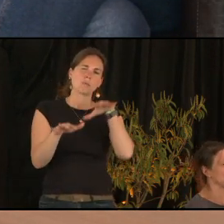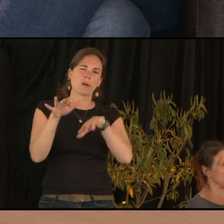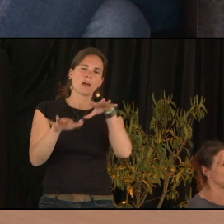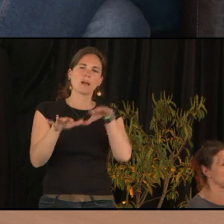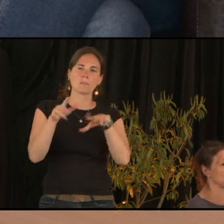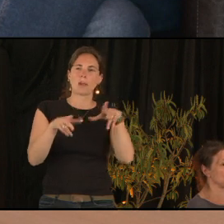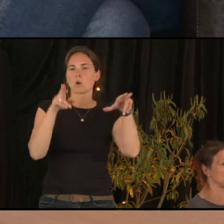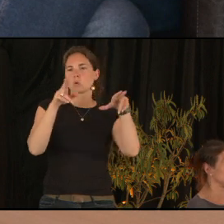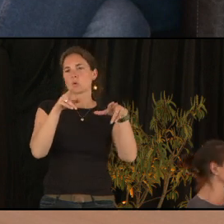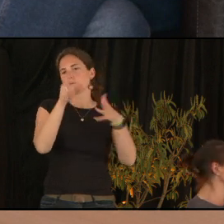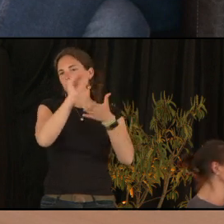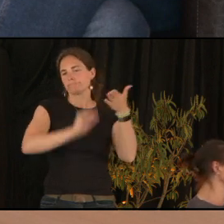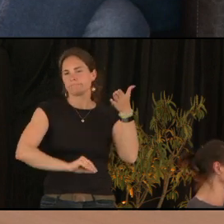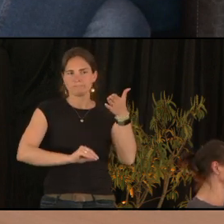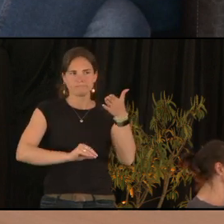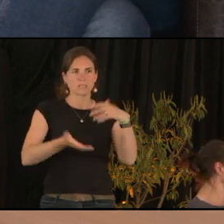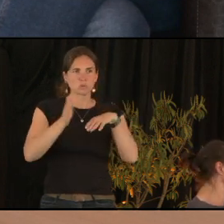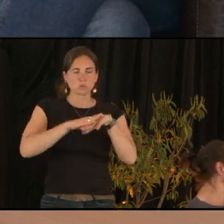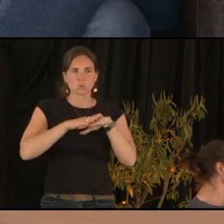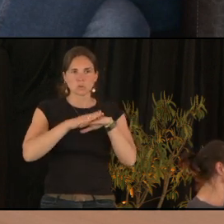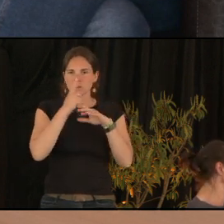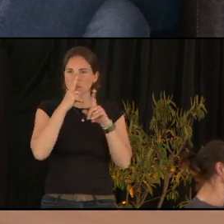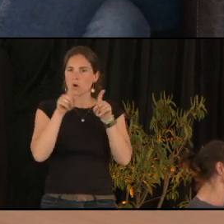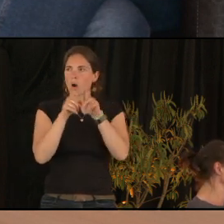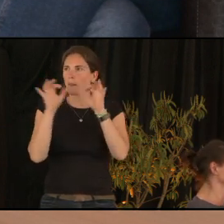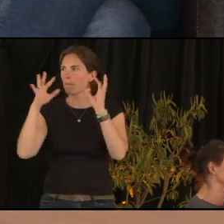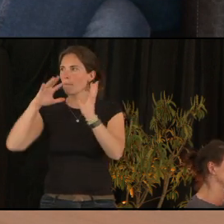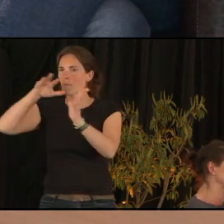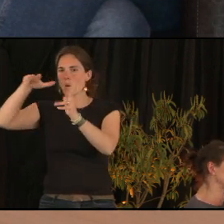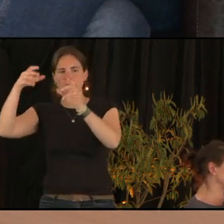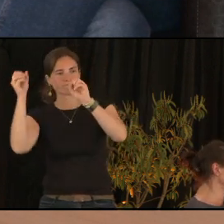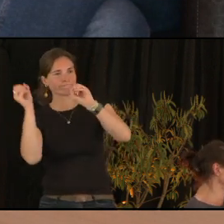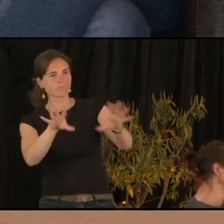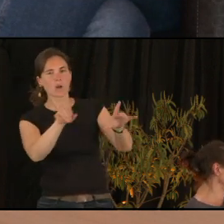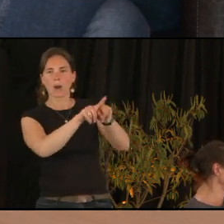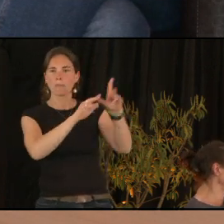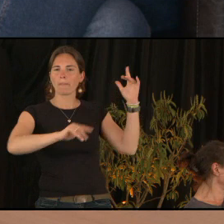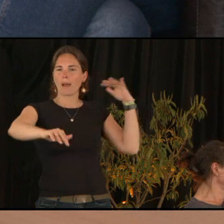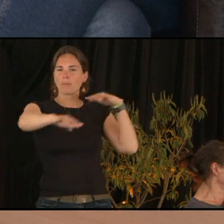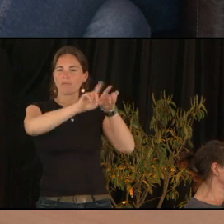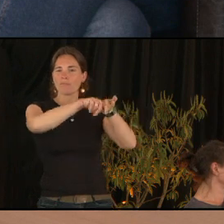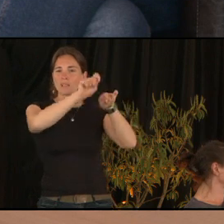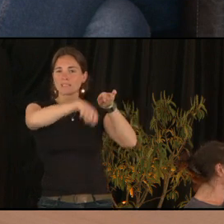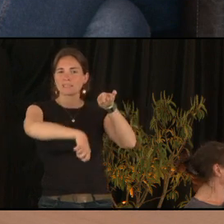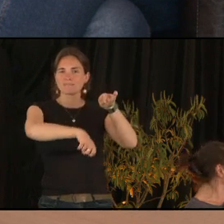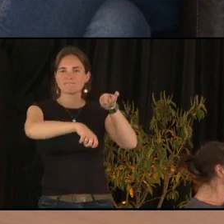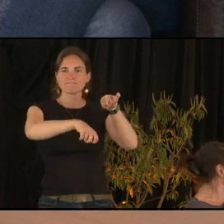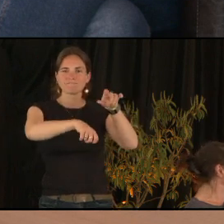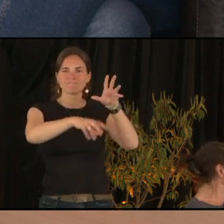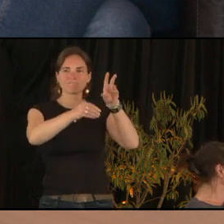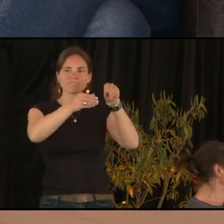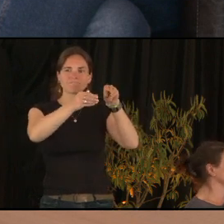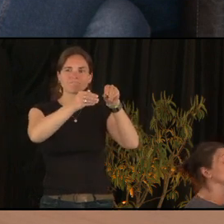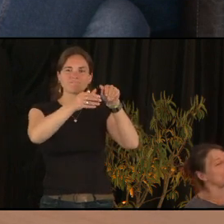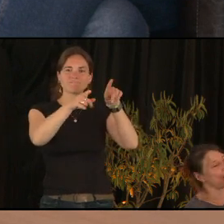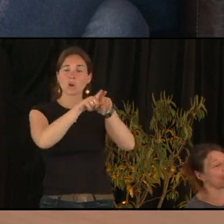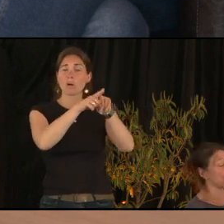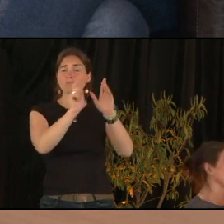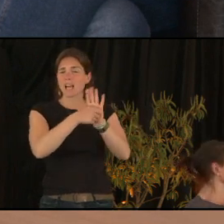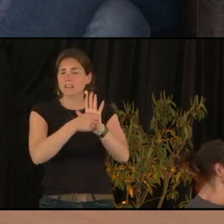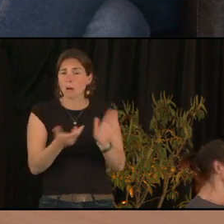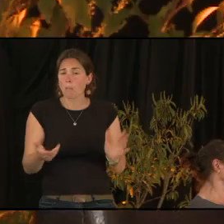aller acheter je ne sais quoi pour faire des travaux. Donc ils récupèrent beaucoup. Ils font tout par eux-mêmes. Donc effectivement, il y a des corps un